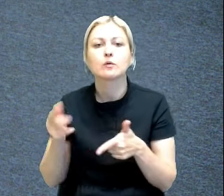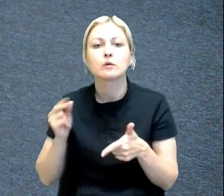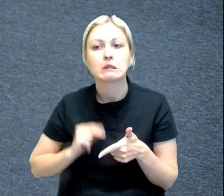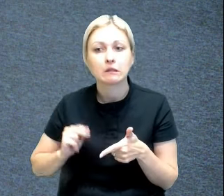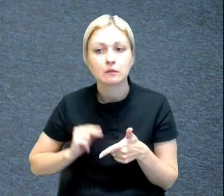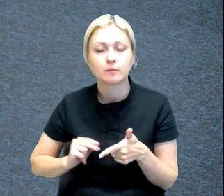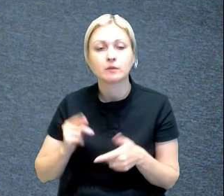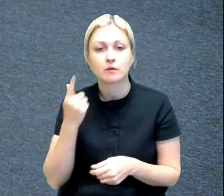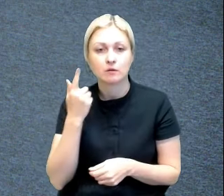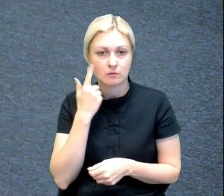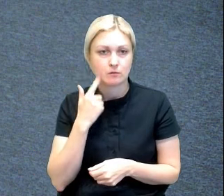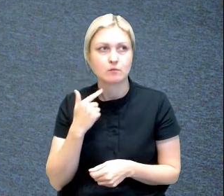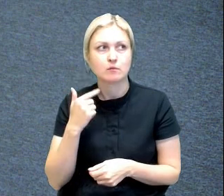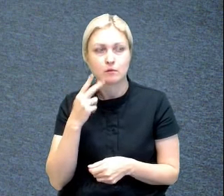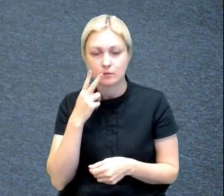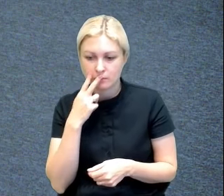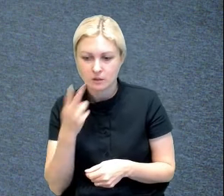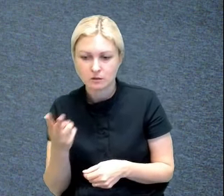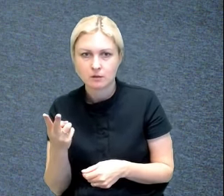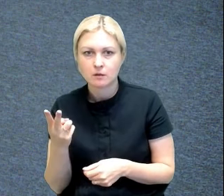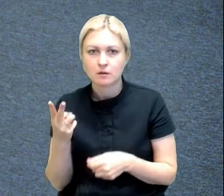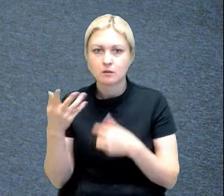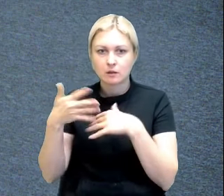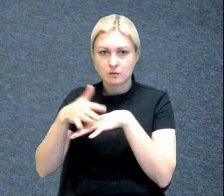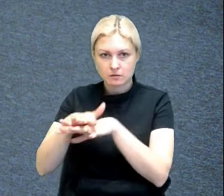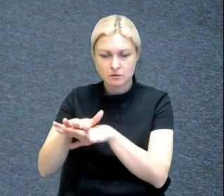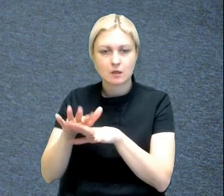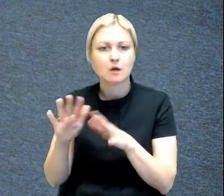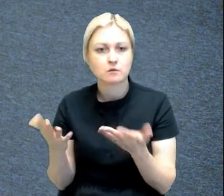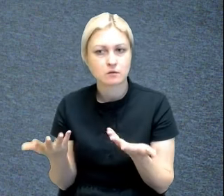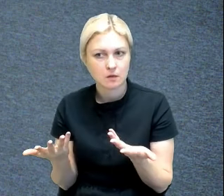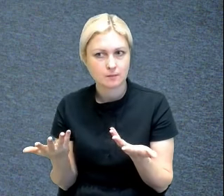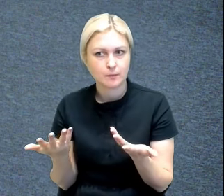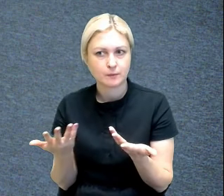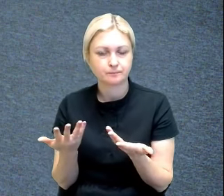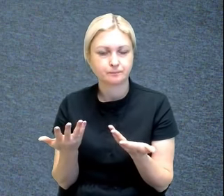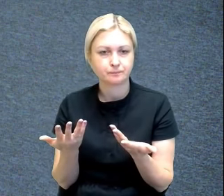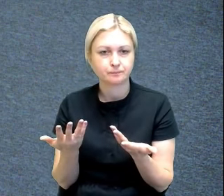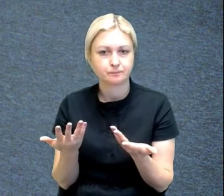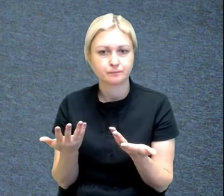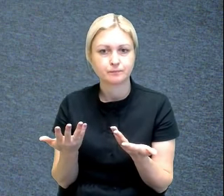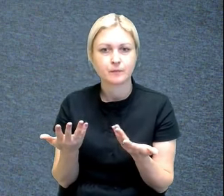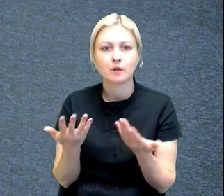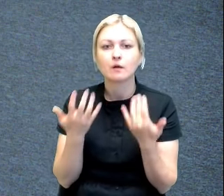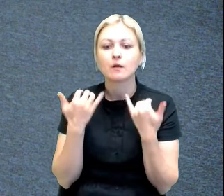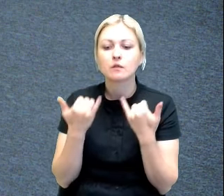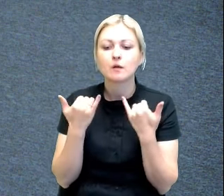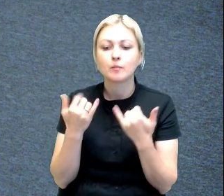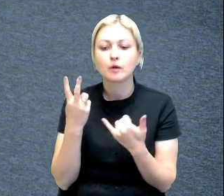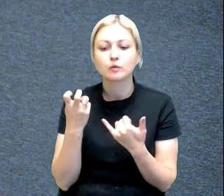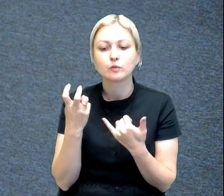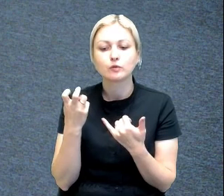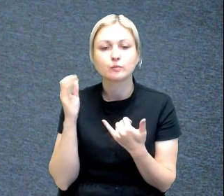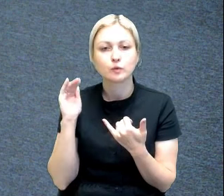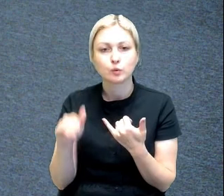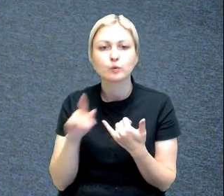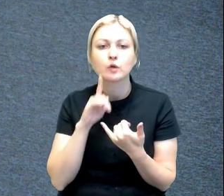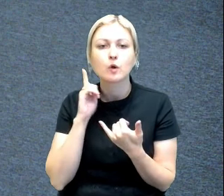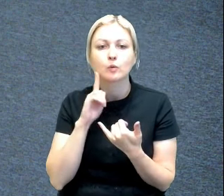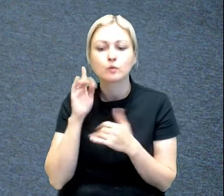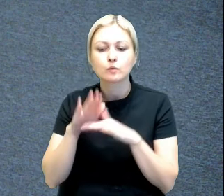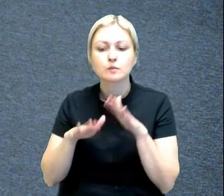specialistai galėtų klaipėdos mieste įsilieti kuomet mes ir turime a apie 200.000 kiek žinau jaunų specialistų